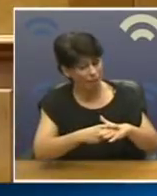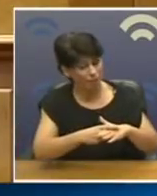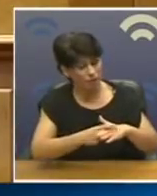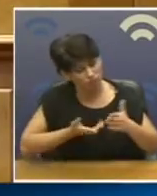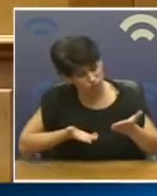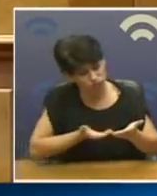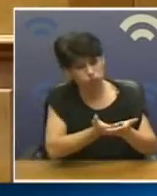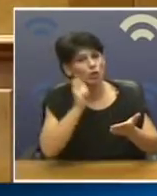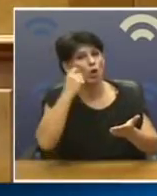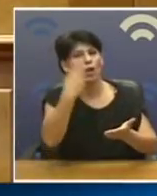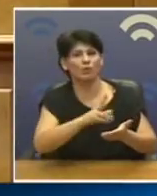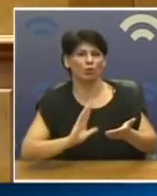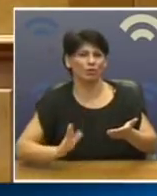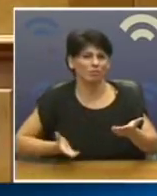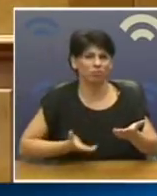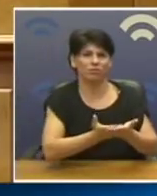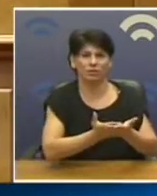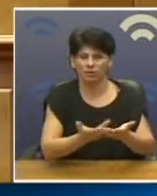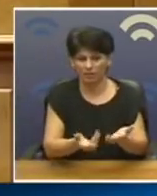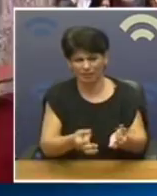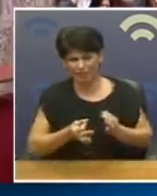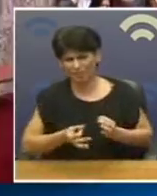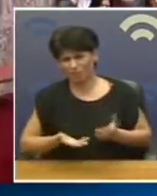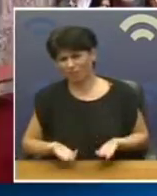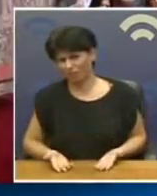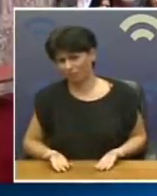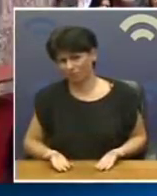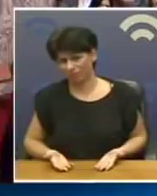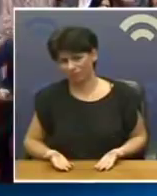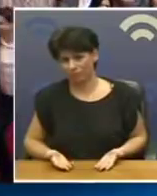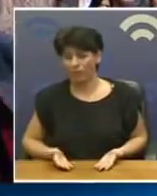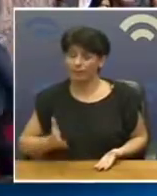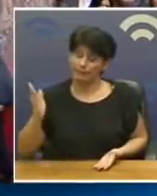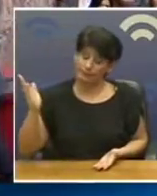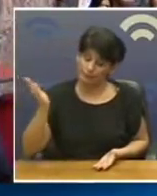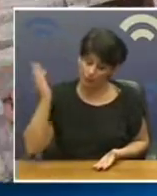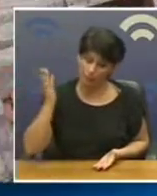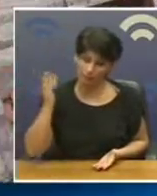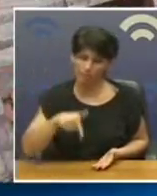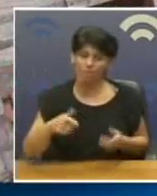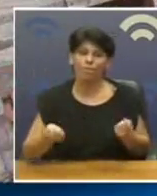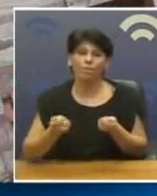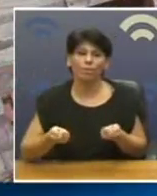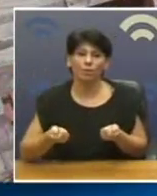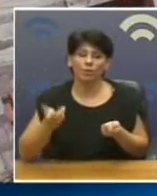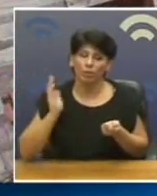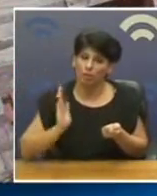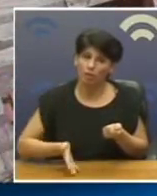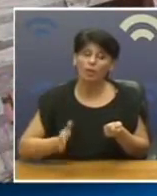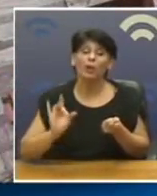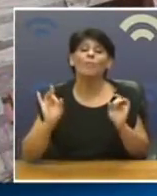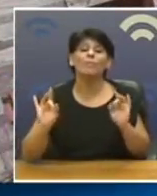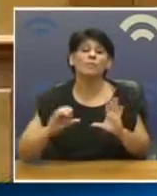δηλαδή στον εαυτό της. Και τι μας είπατε? Ότι δήθεν το κάνετε αυτό για να μπορέσουν δίχως